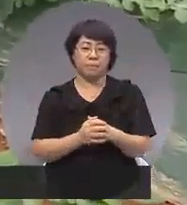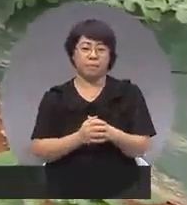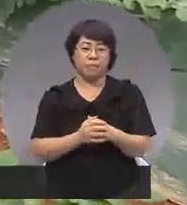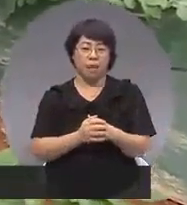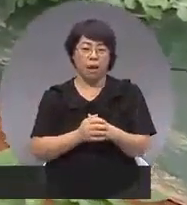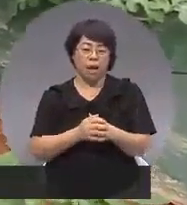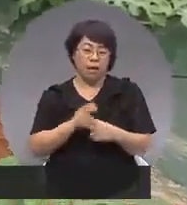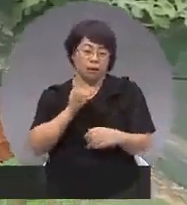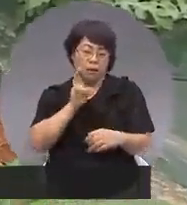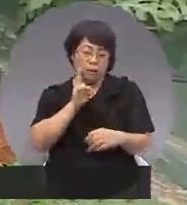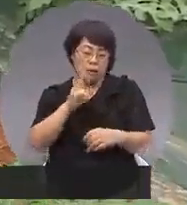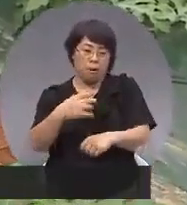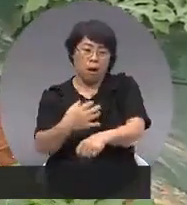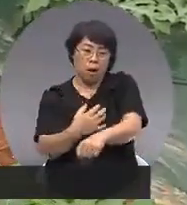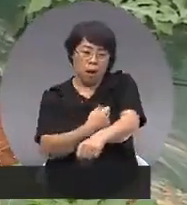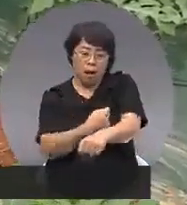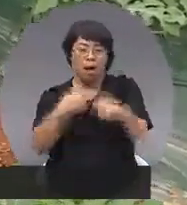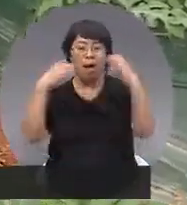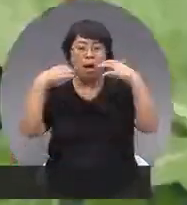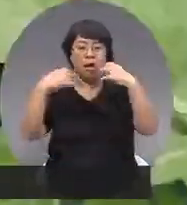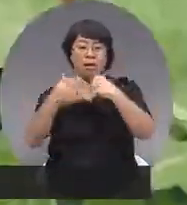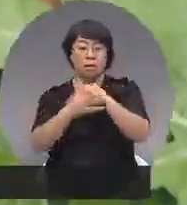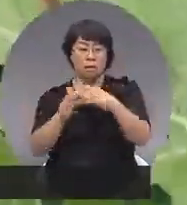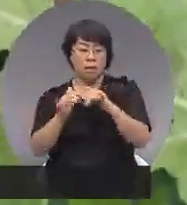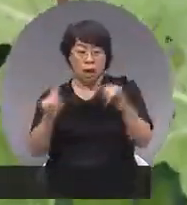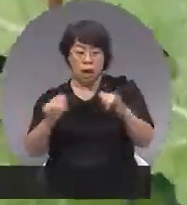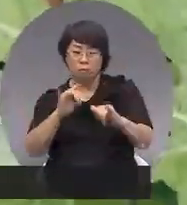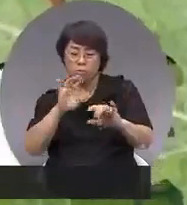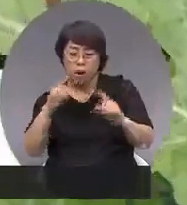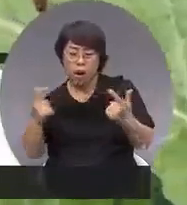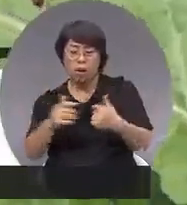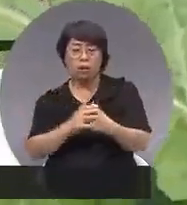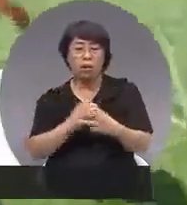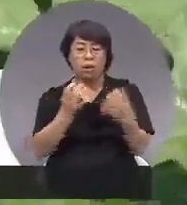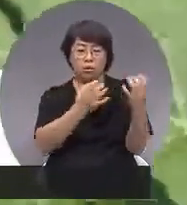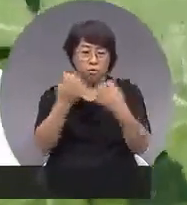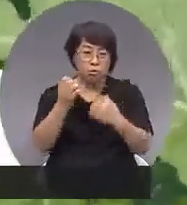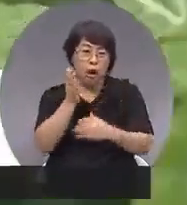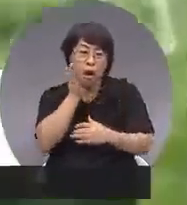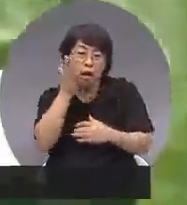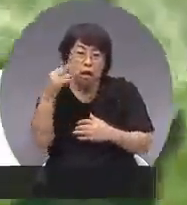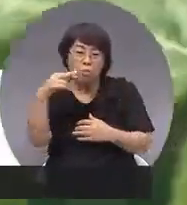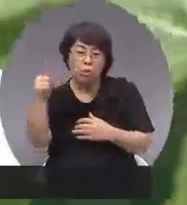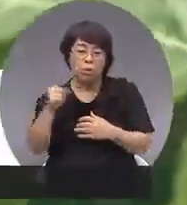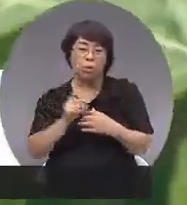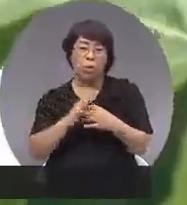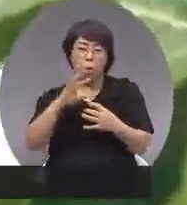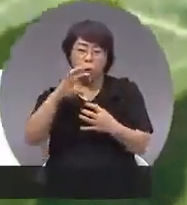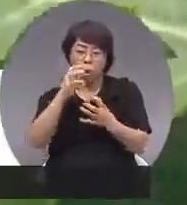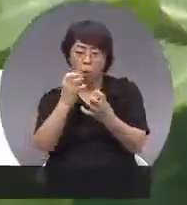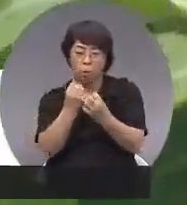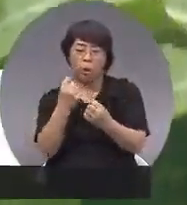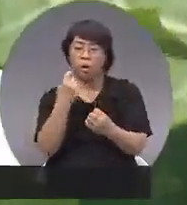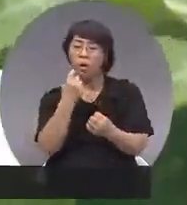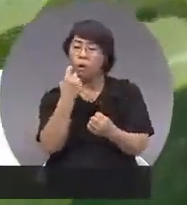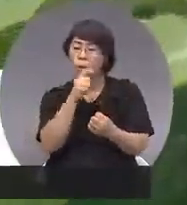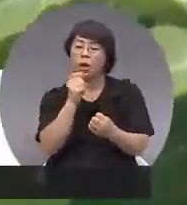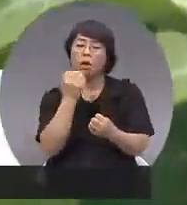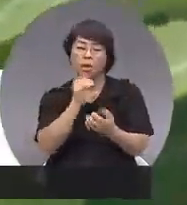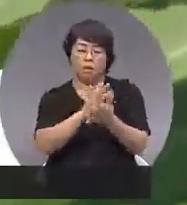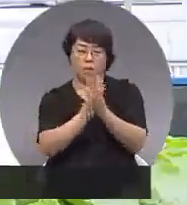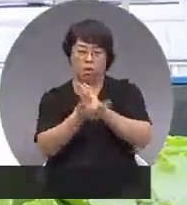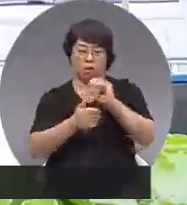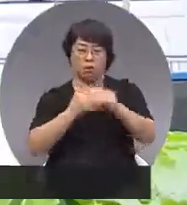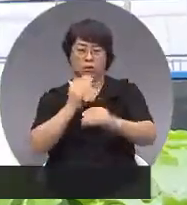기록적인 폭염 에 사람만 힘든게 아닙니다 수박이 파리도 더위를 견디지 못해 오그라들고 요 랗게 색이 변했습니다 그렇게